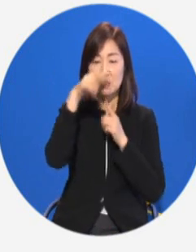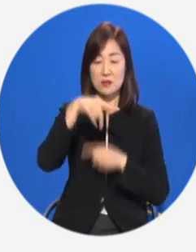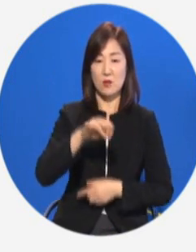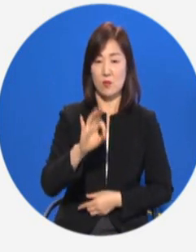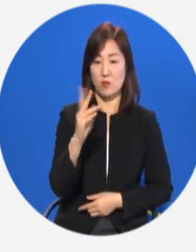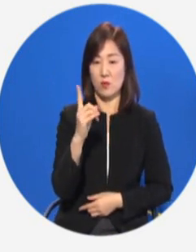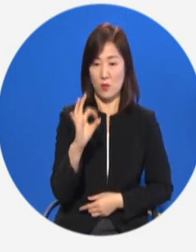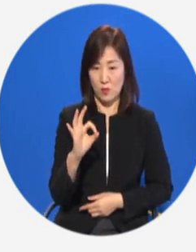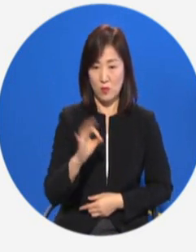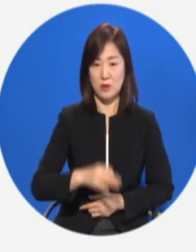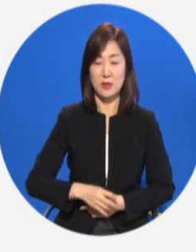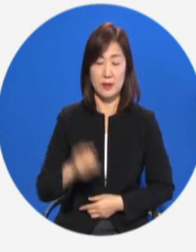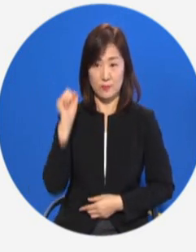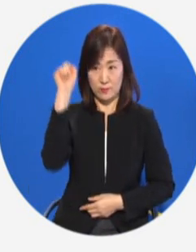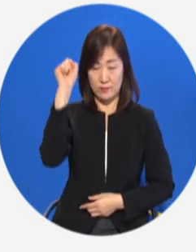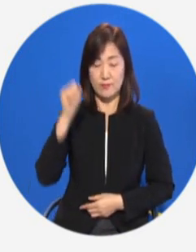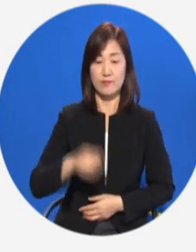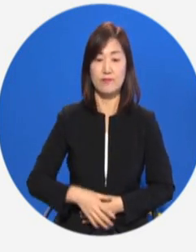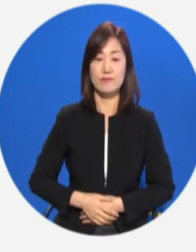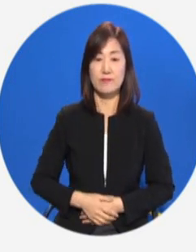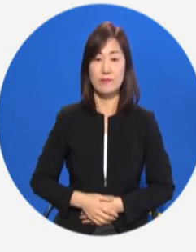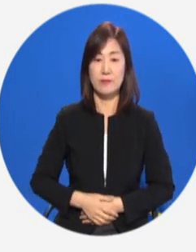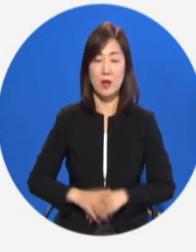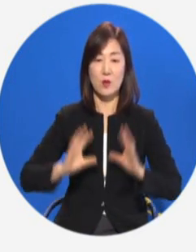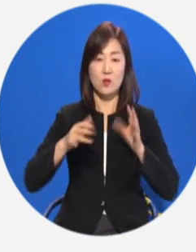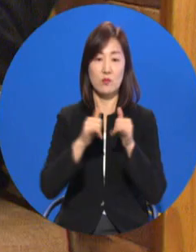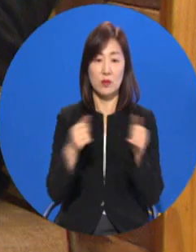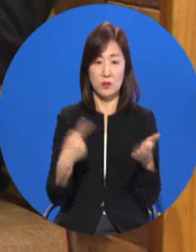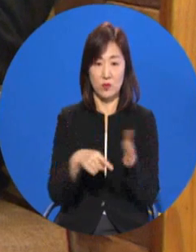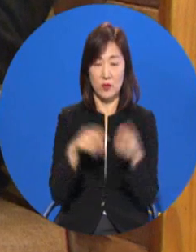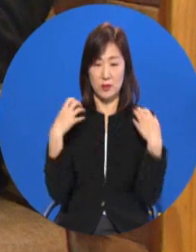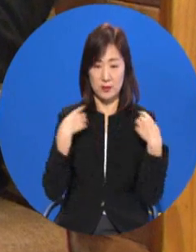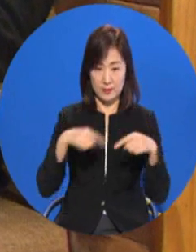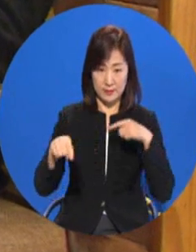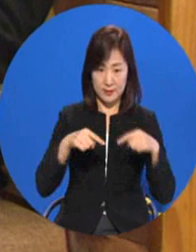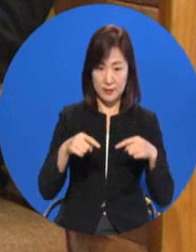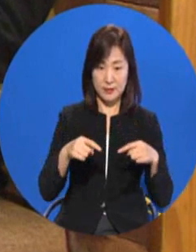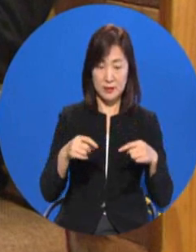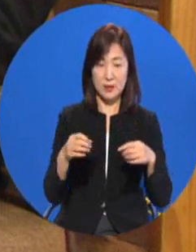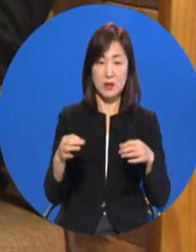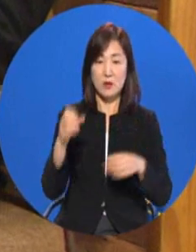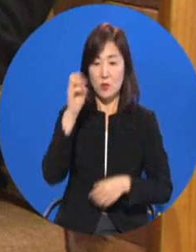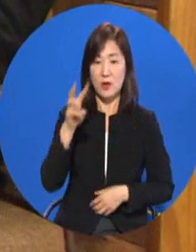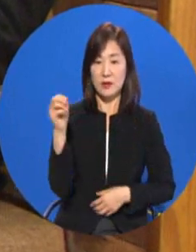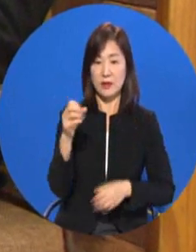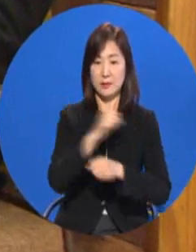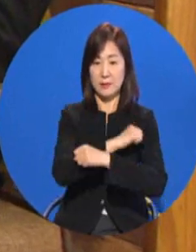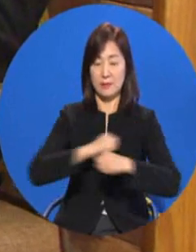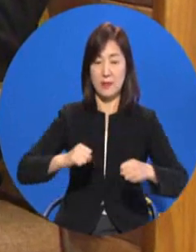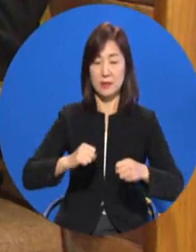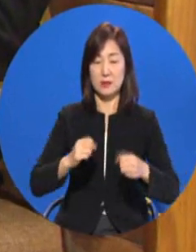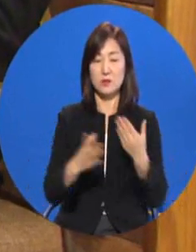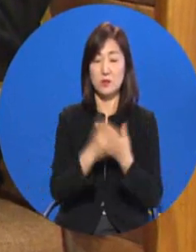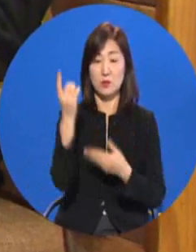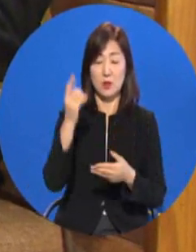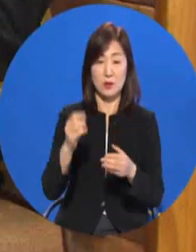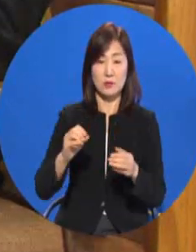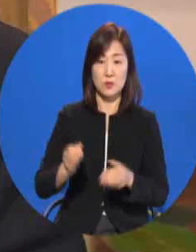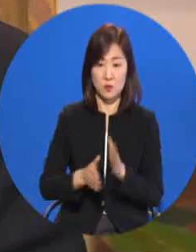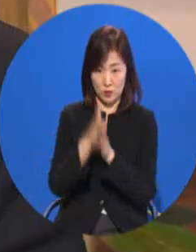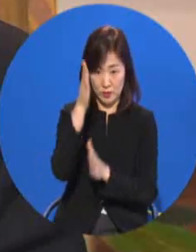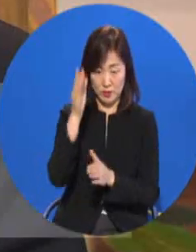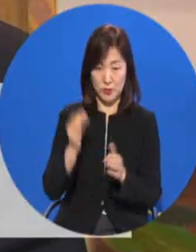0명 배당금 당 예비후보 u 보는 국민을 위한 정치 와 광양만권 을 100만 통합 토시로 발전시키겠다 고 밝혔습니다